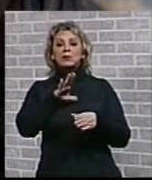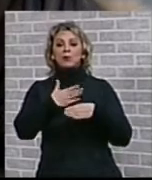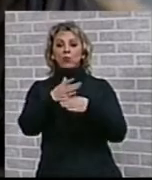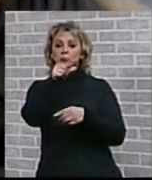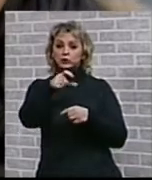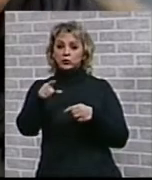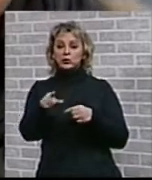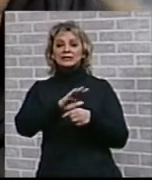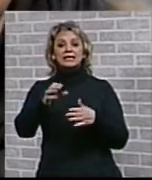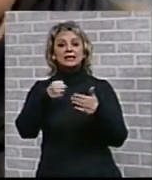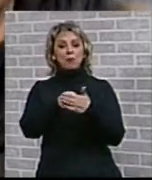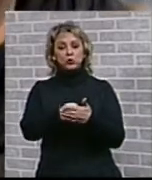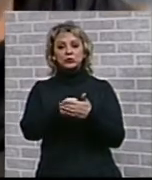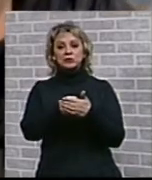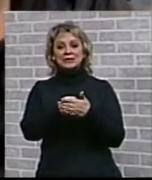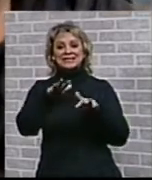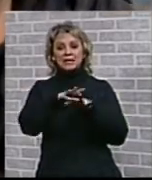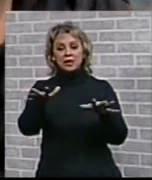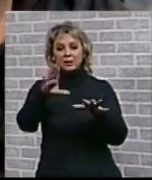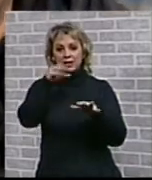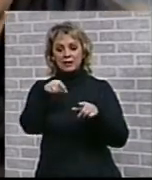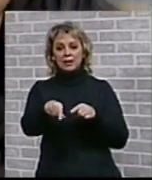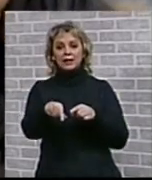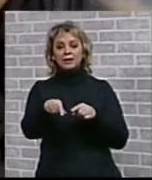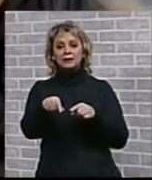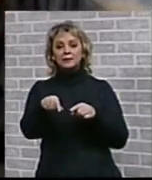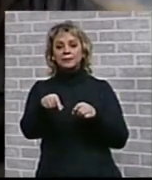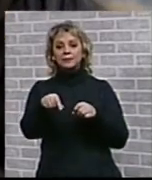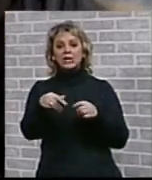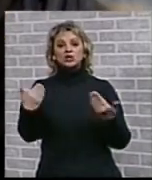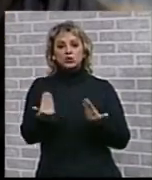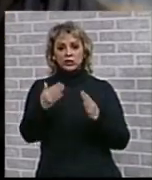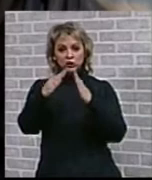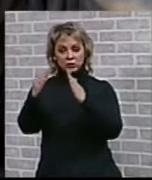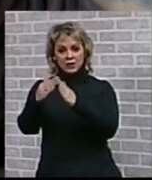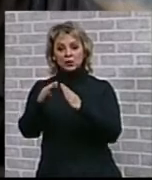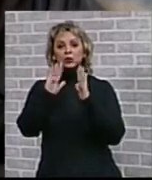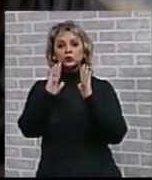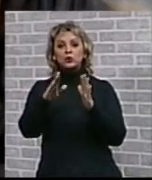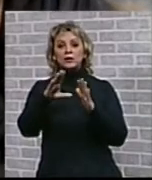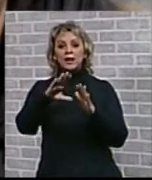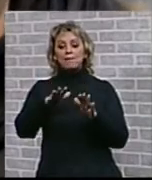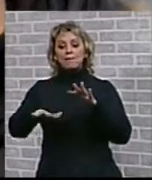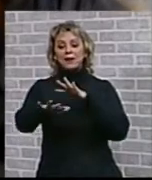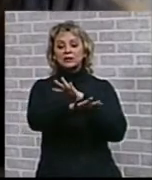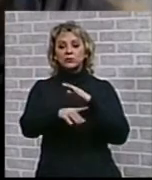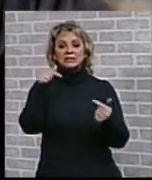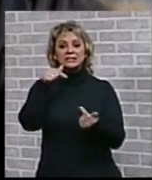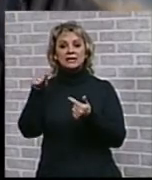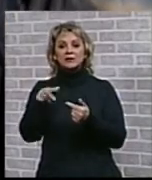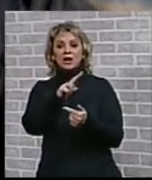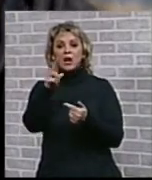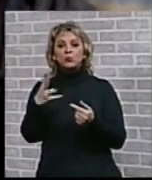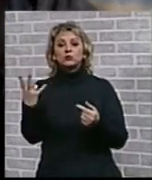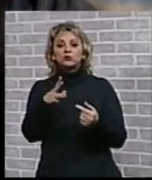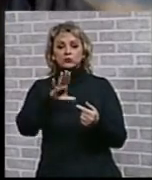людям, не допущено затоплений жилищ, а только подворий. Соответственно, кого